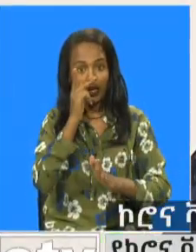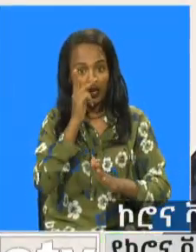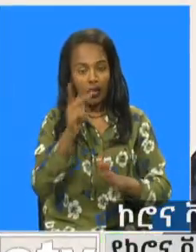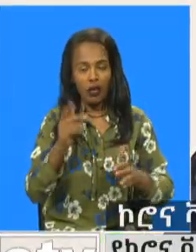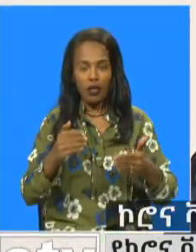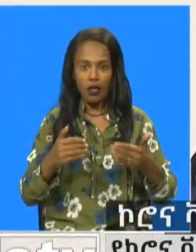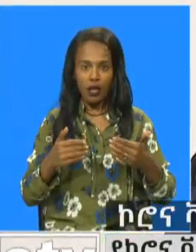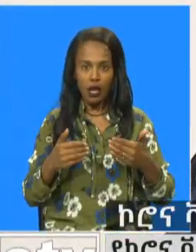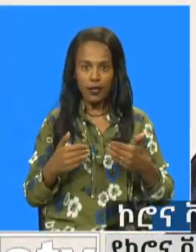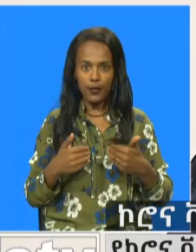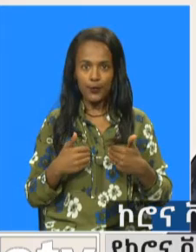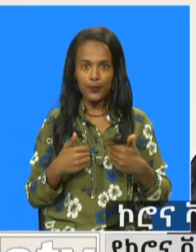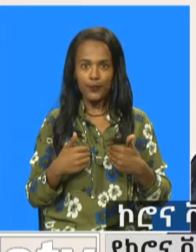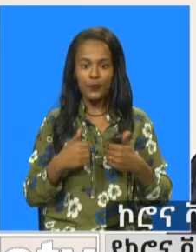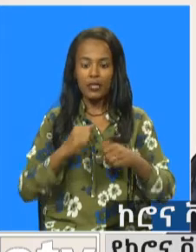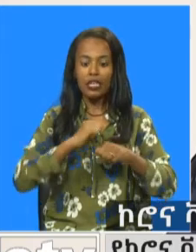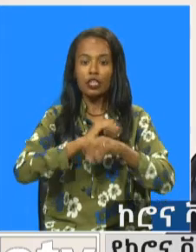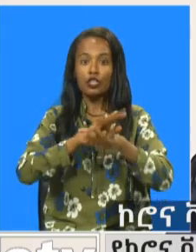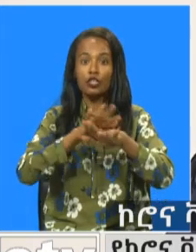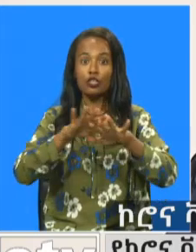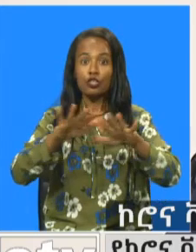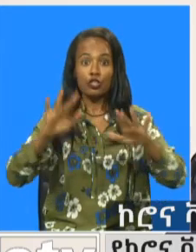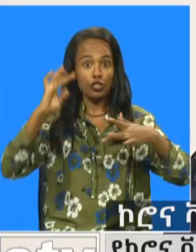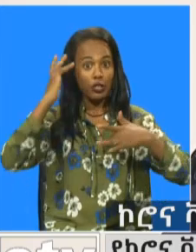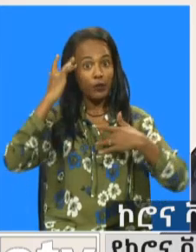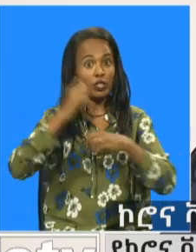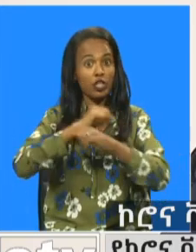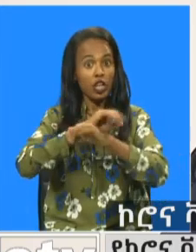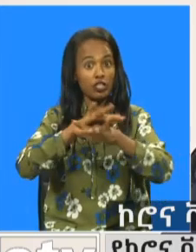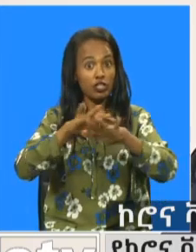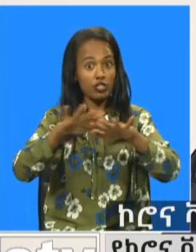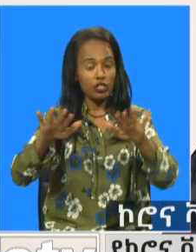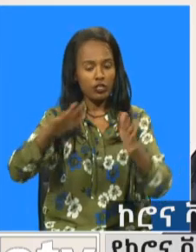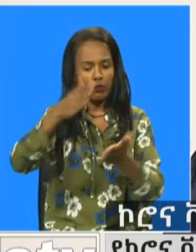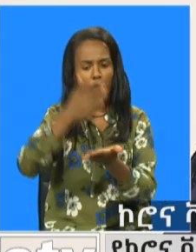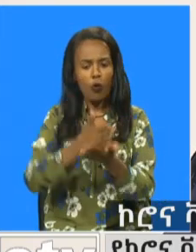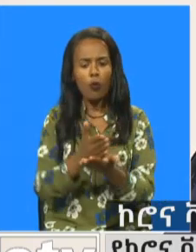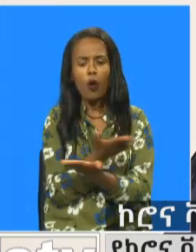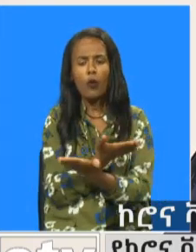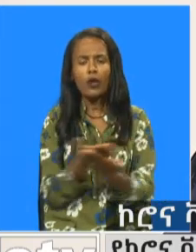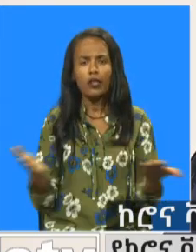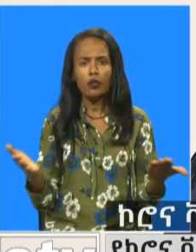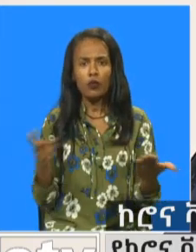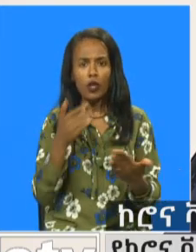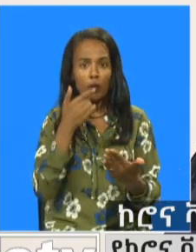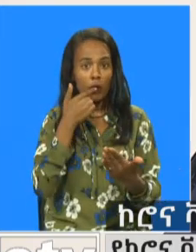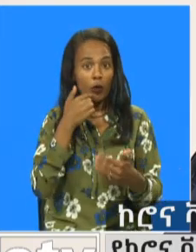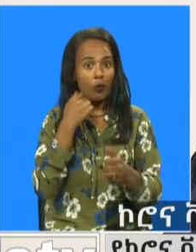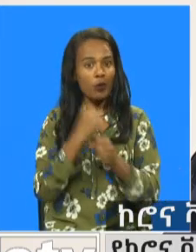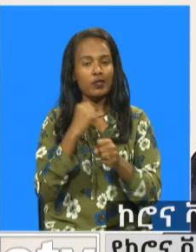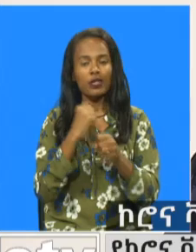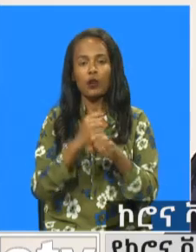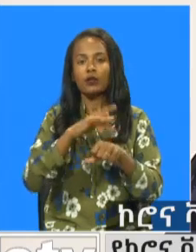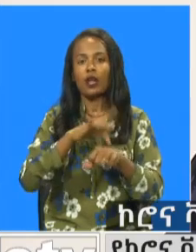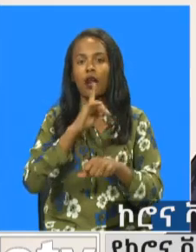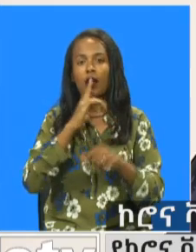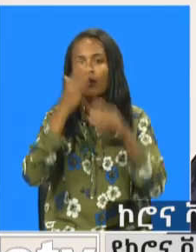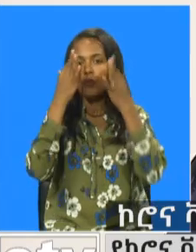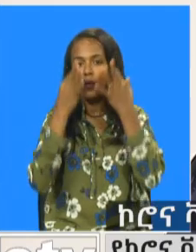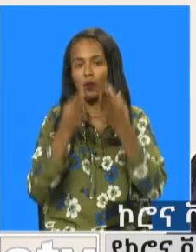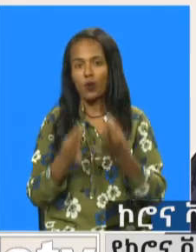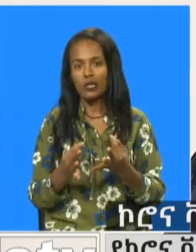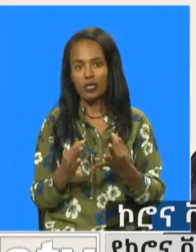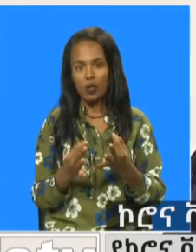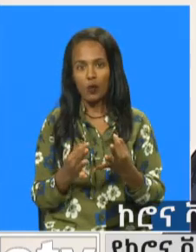ያለ ስርጭት የበሽታ ስርጭት መቆሚያው የት ነው የሚሆነው የሚለው በመንሰራው ስራ ላይ ነው የሚወሰነው ማለት